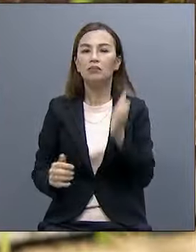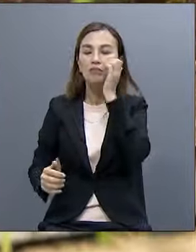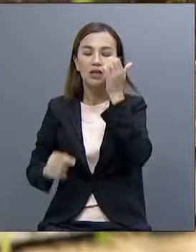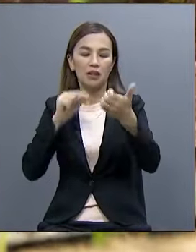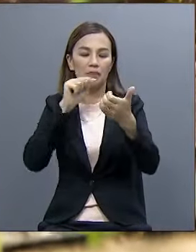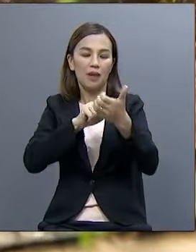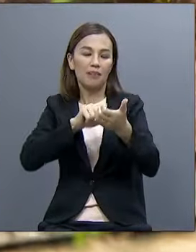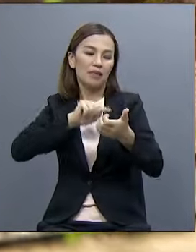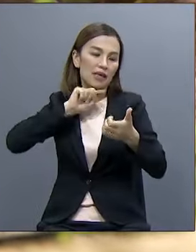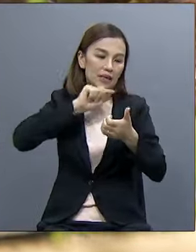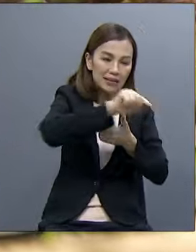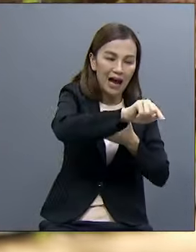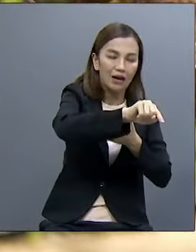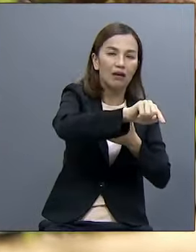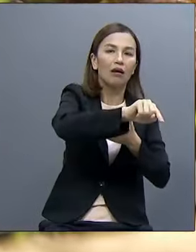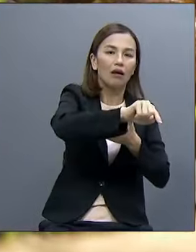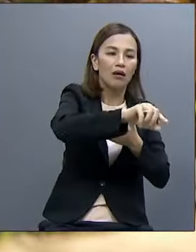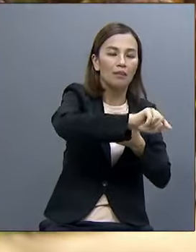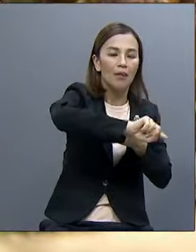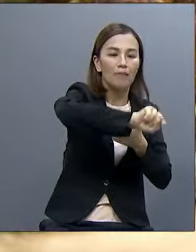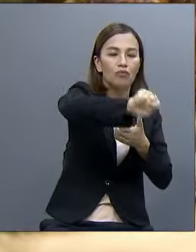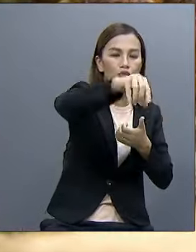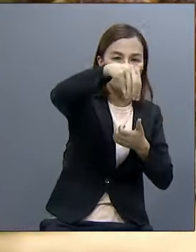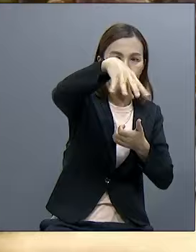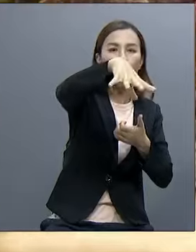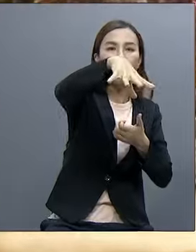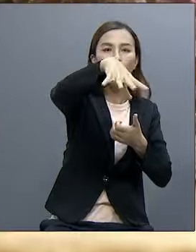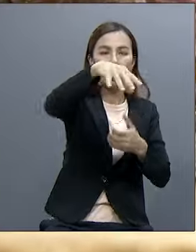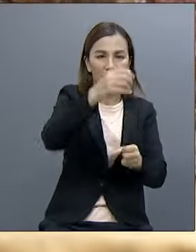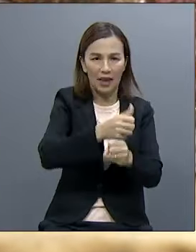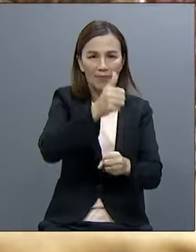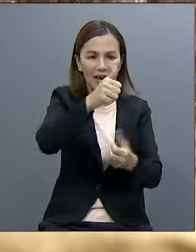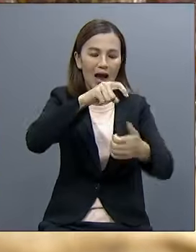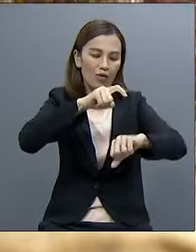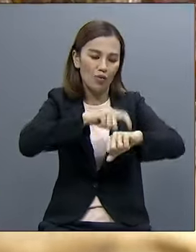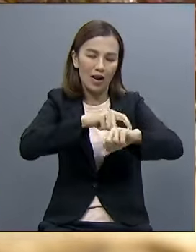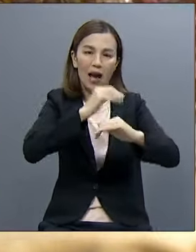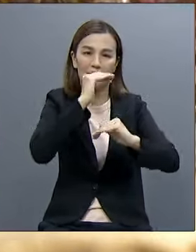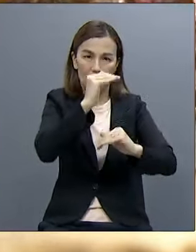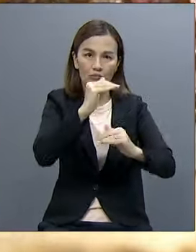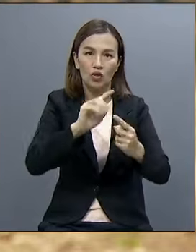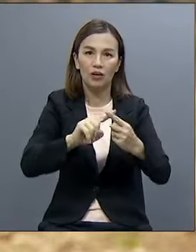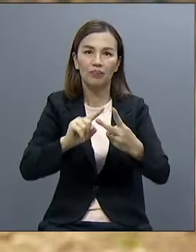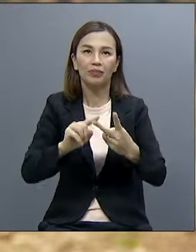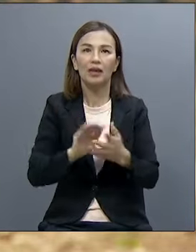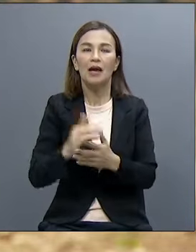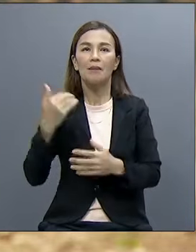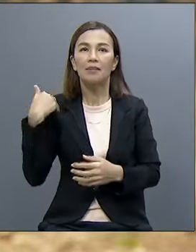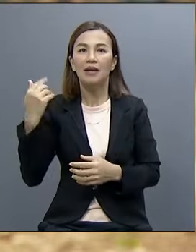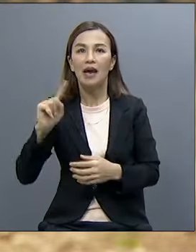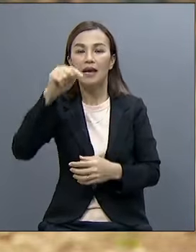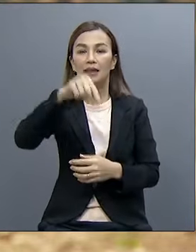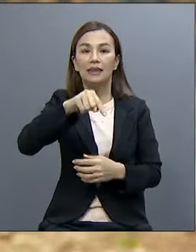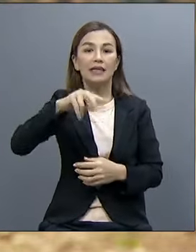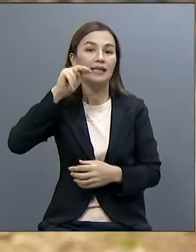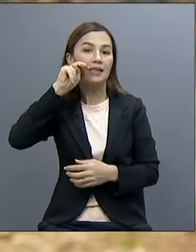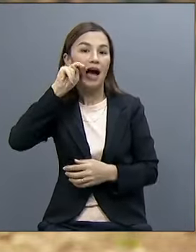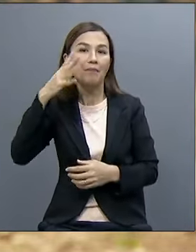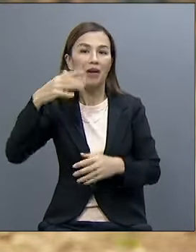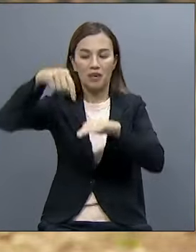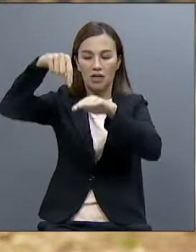ได้ตั้งเป็นไทม์เมอร์ได้แล้วก็พวกมีการใช้พลังงานสะอาดก็คือที่นี่ไม่มีแหล่งน้ำมันต้องเจ